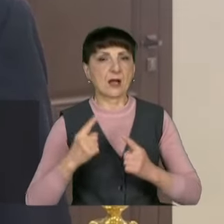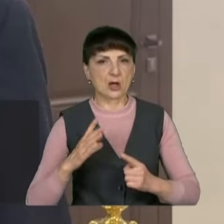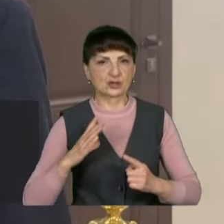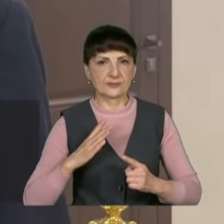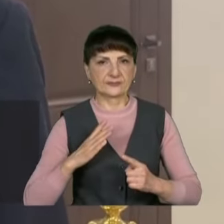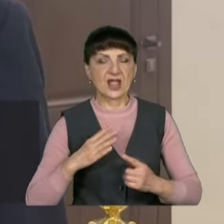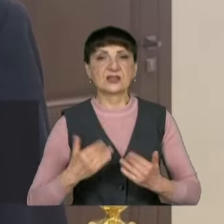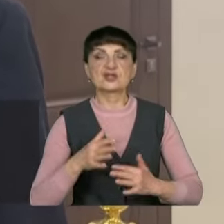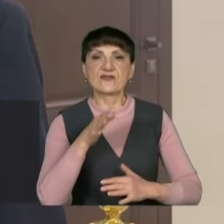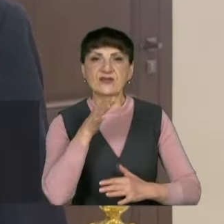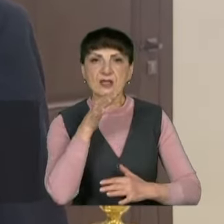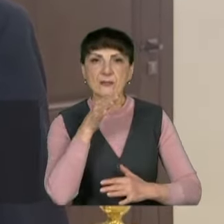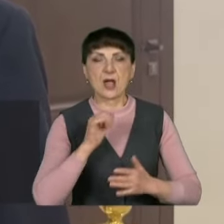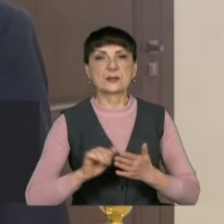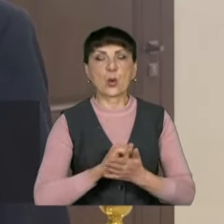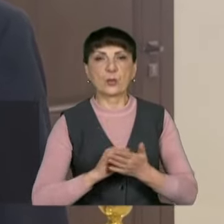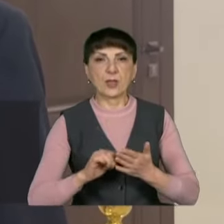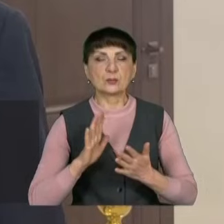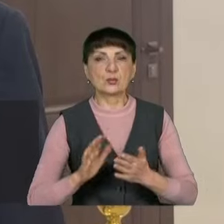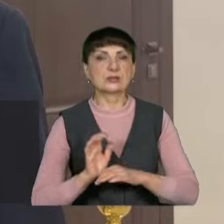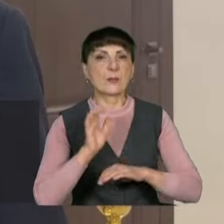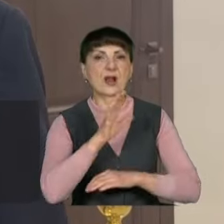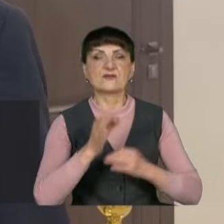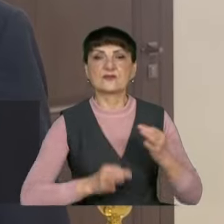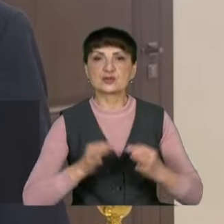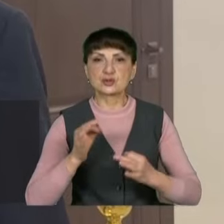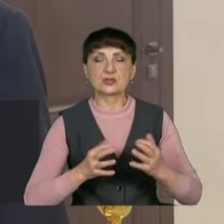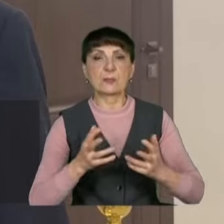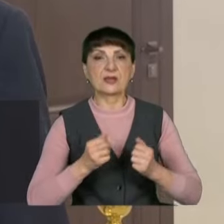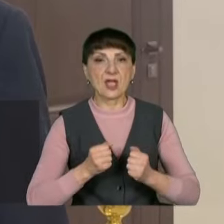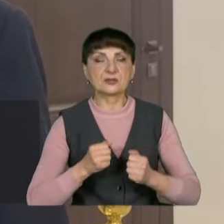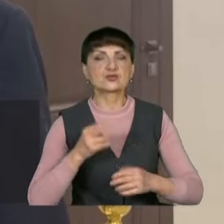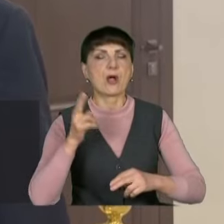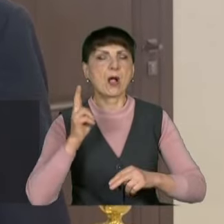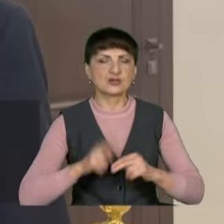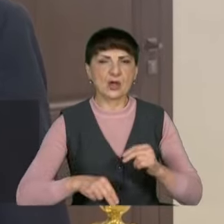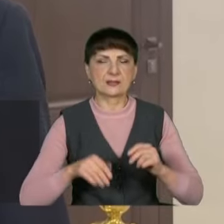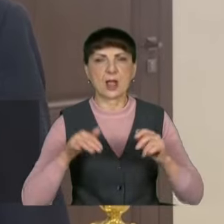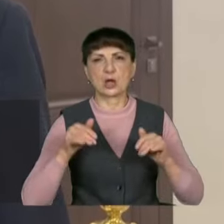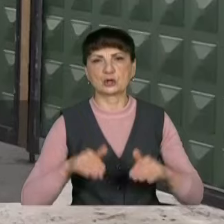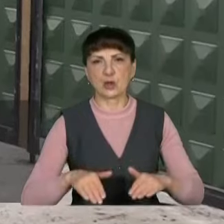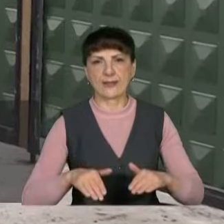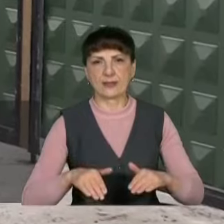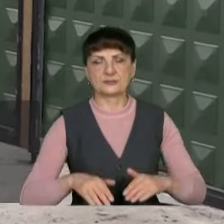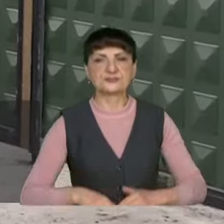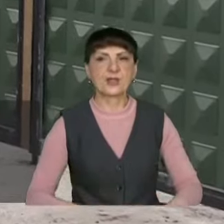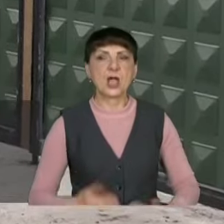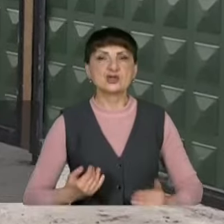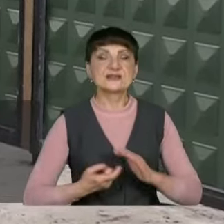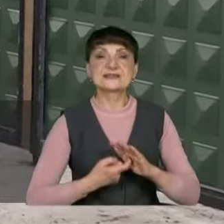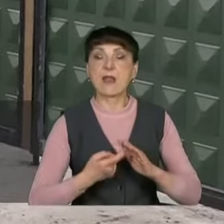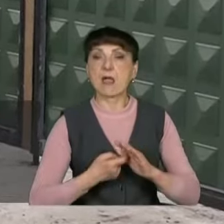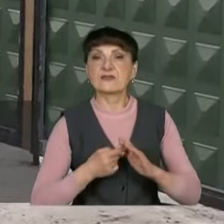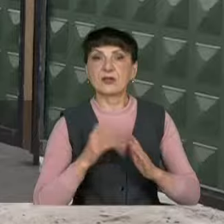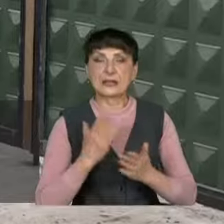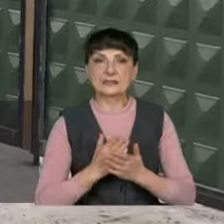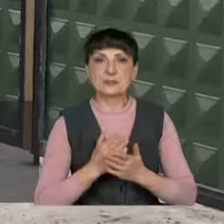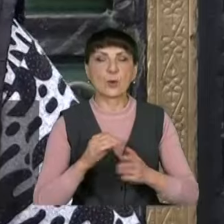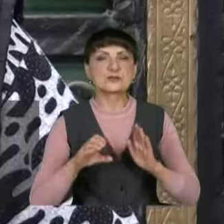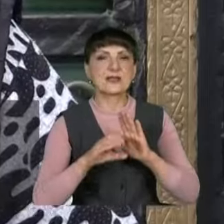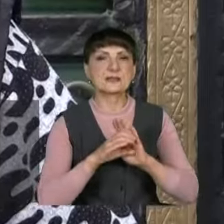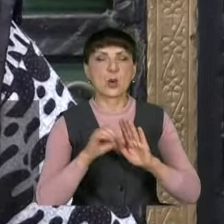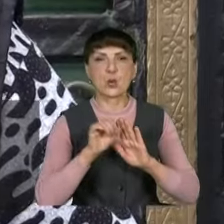В настоящее время материалы дела будут направлены в суд для принятия окончательного процессуального решения. Сейчас следователи ведут расследование по